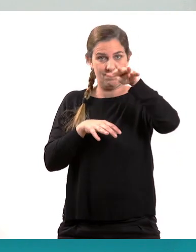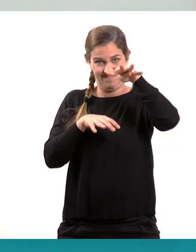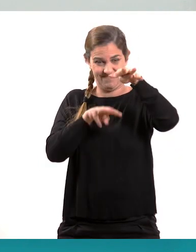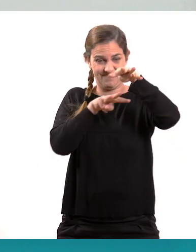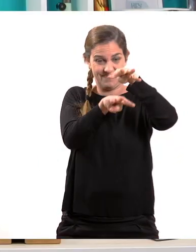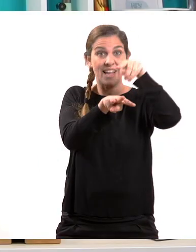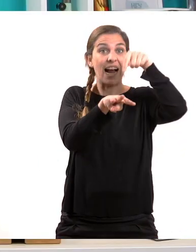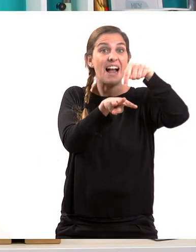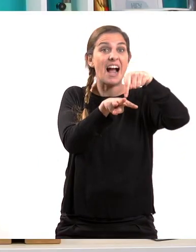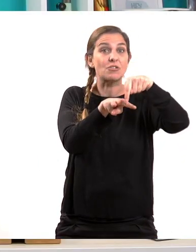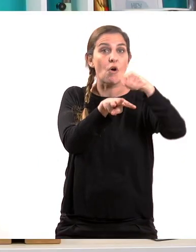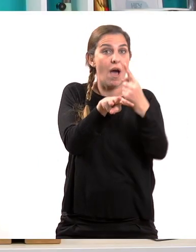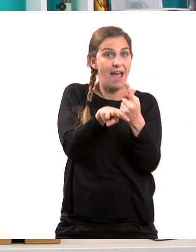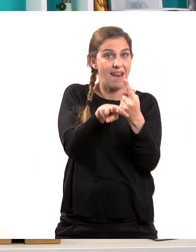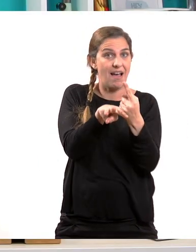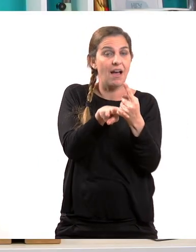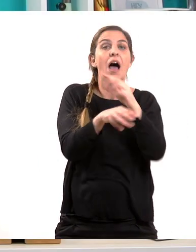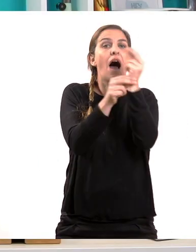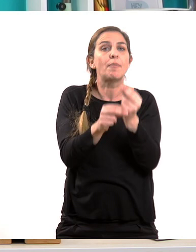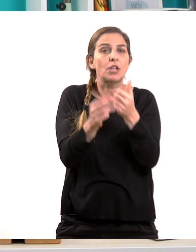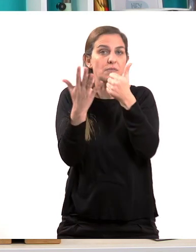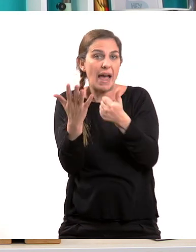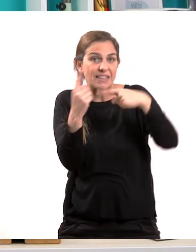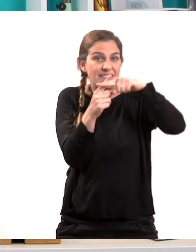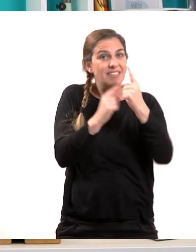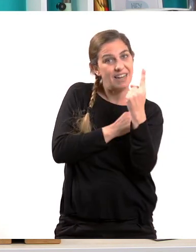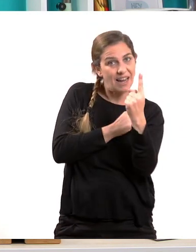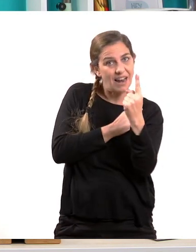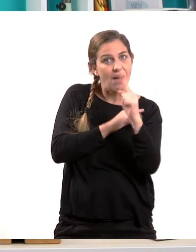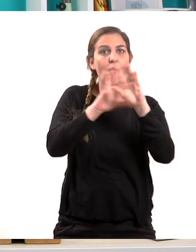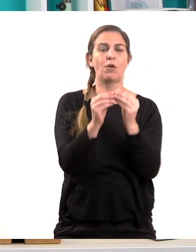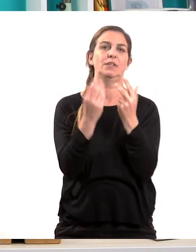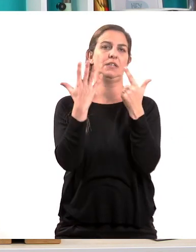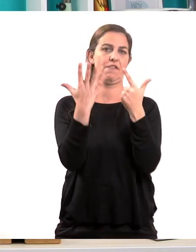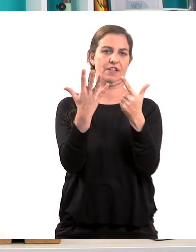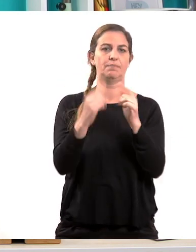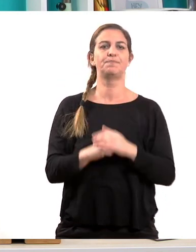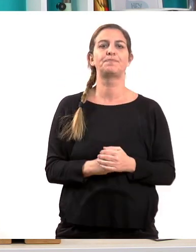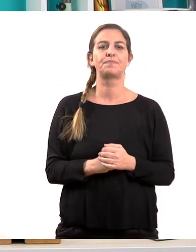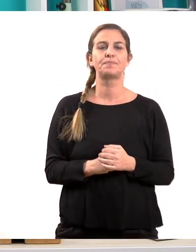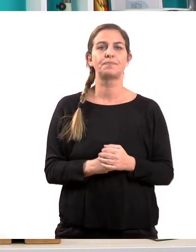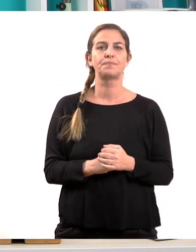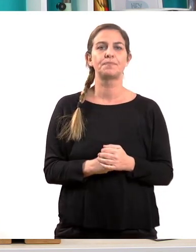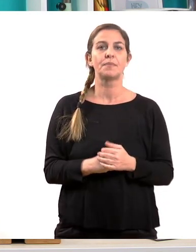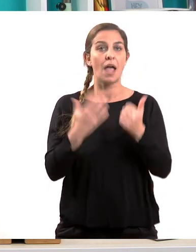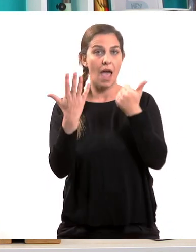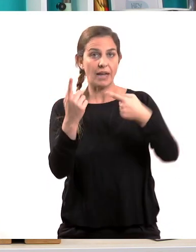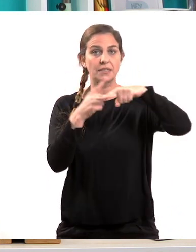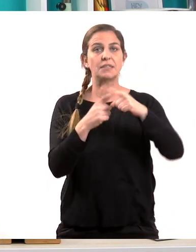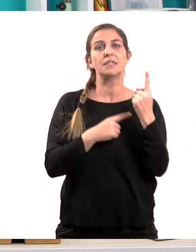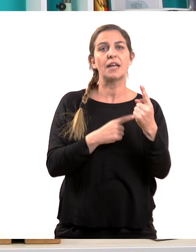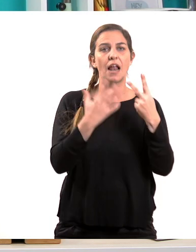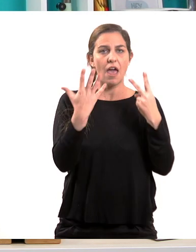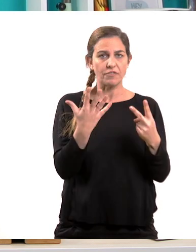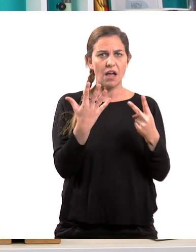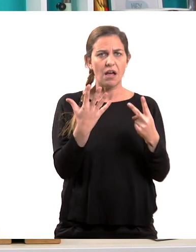του κάτω αριθμού. Και το 6 γίνεται 7. Τι λέμε τώρα? 6 και ένα 7. Από